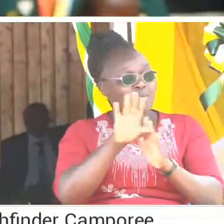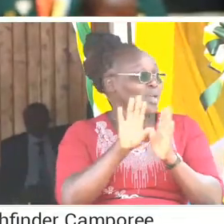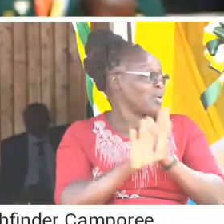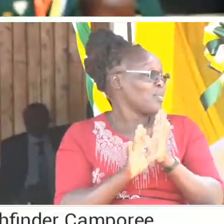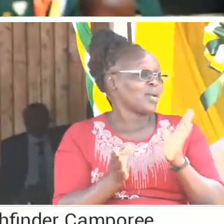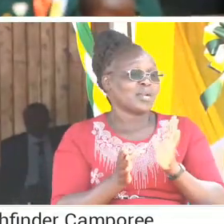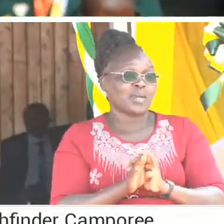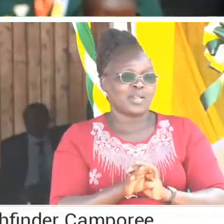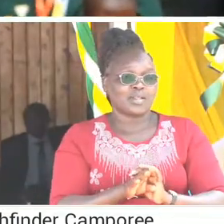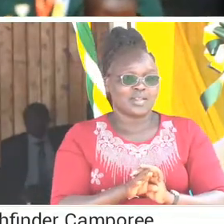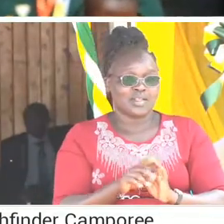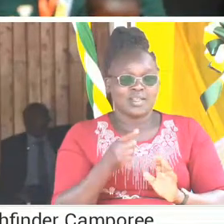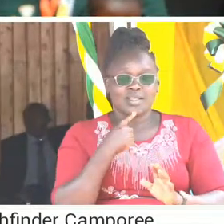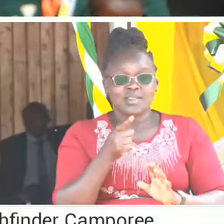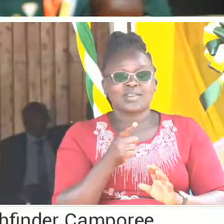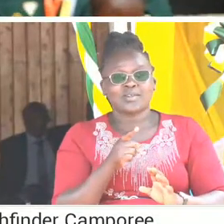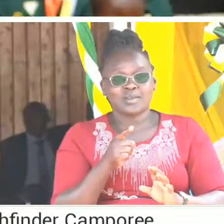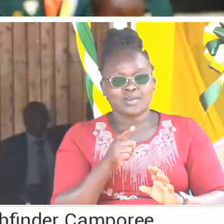alipokataa,